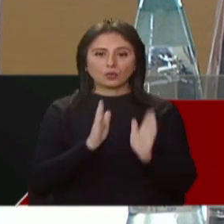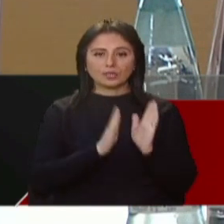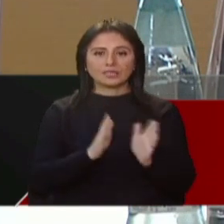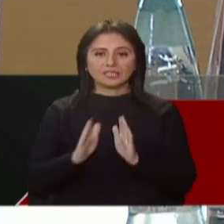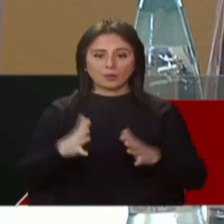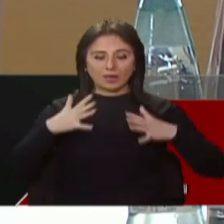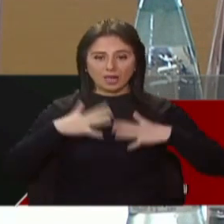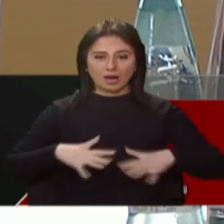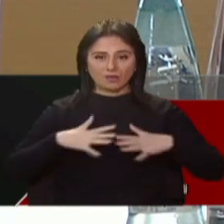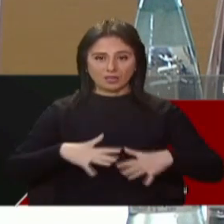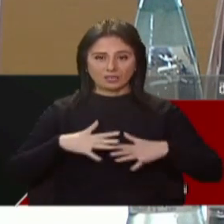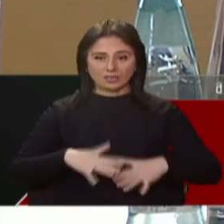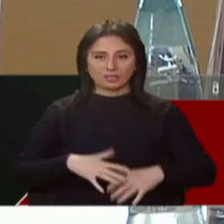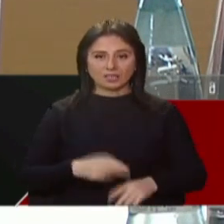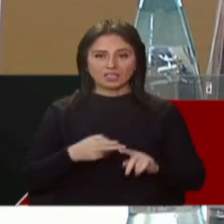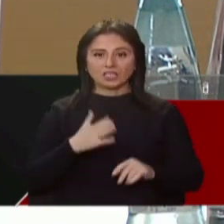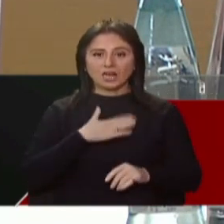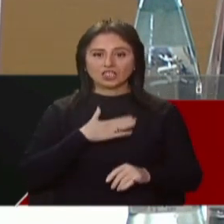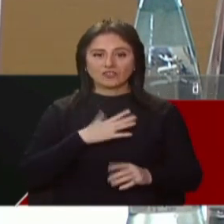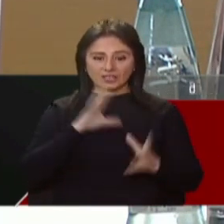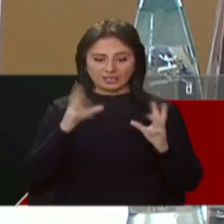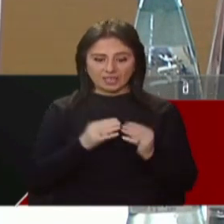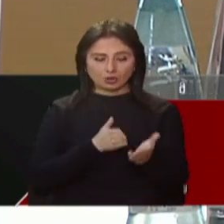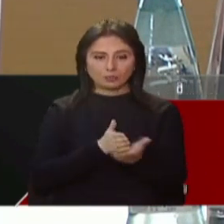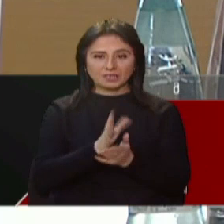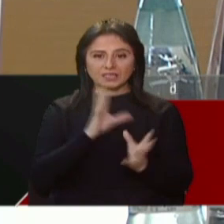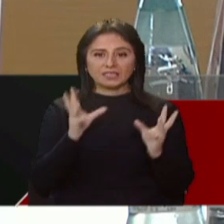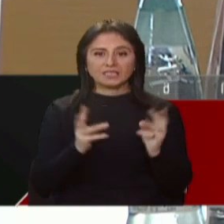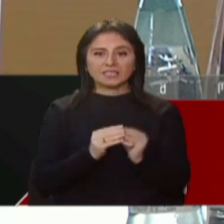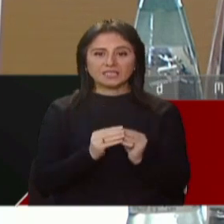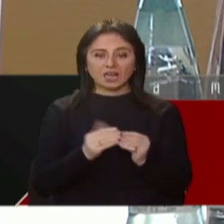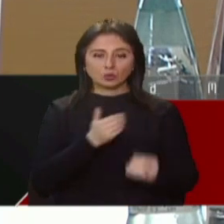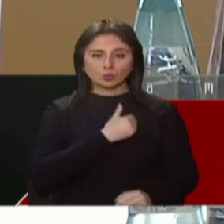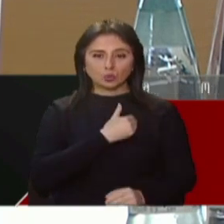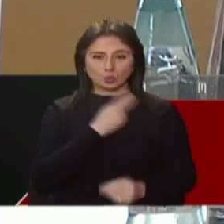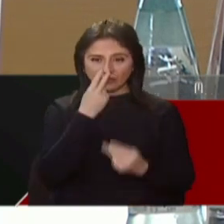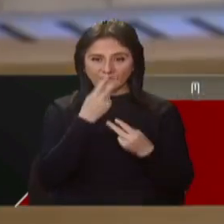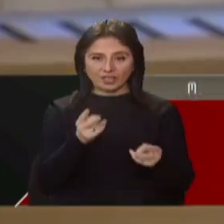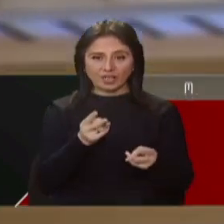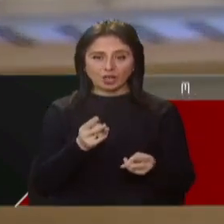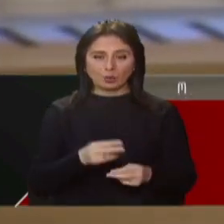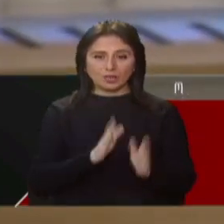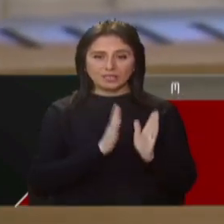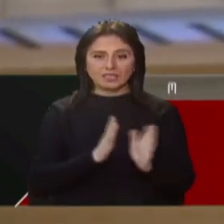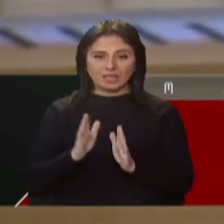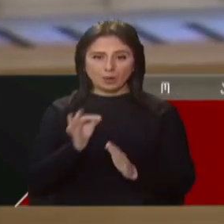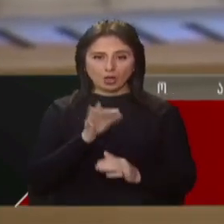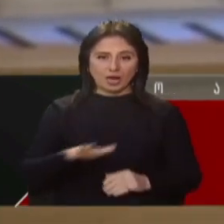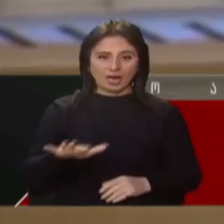სამხრეთ კავკასიას. ეს არის ჩვენი საერთო მიზანი, საერთო სურვილი, რომ ვიხილოთ სტაბილური